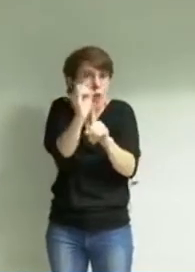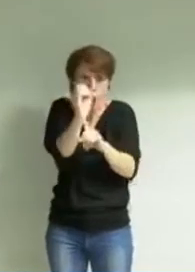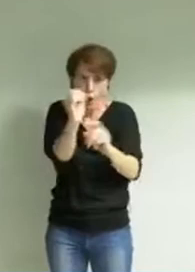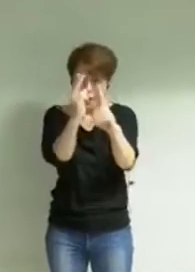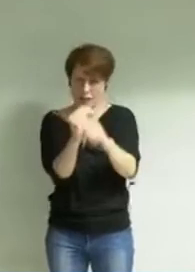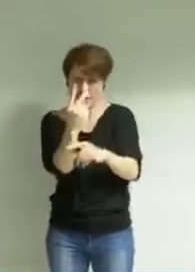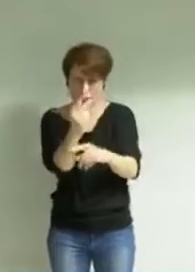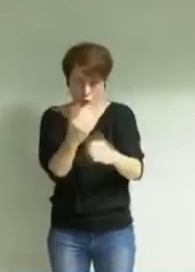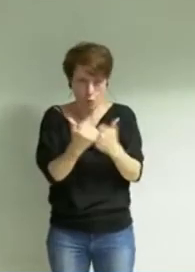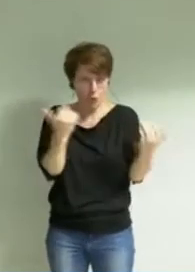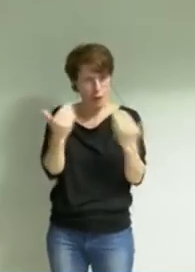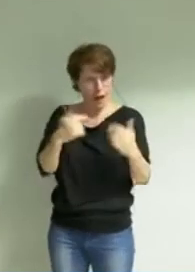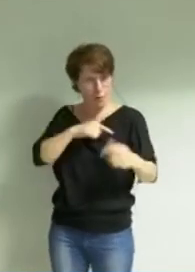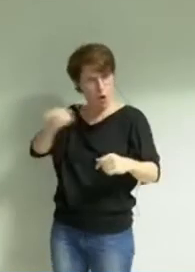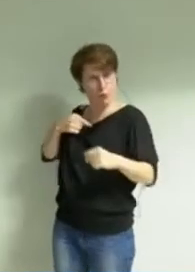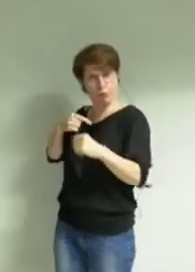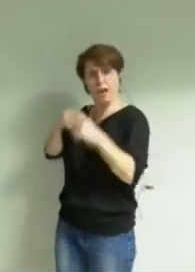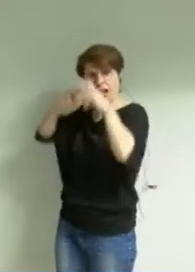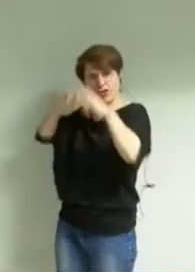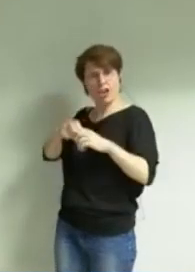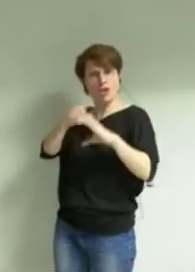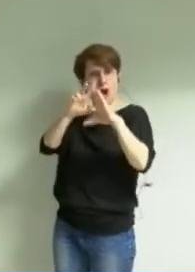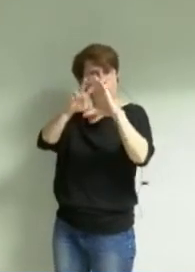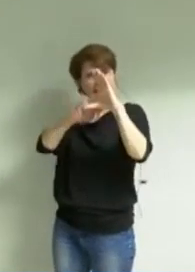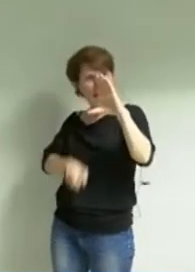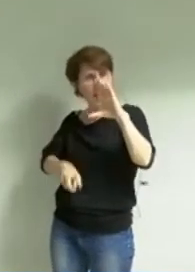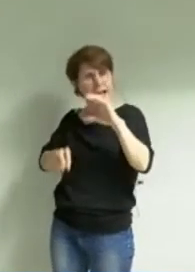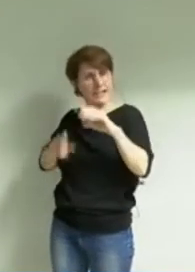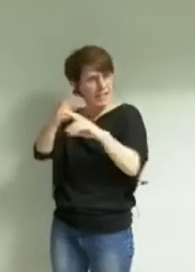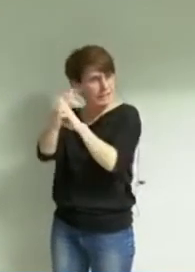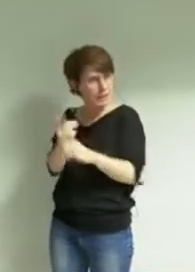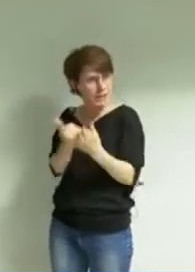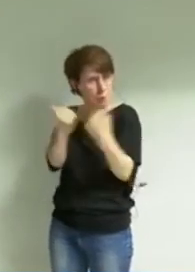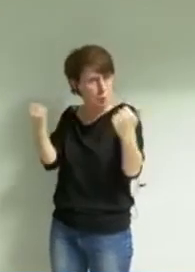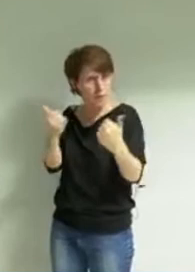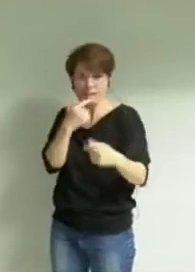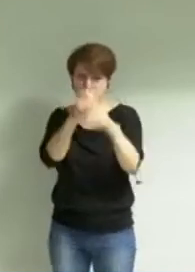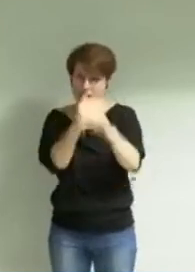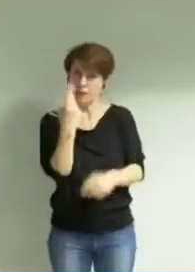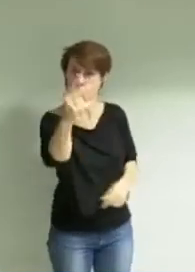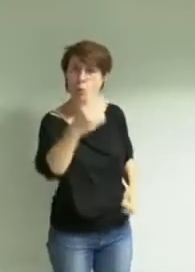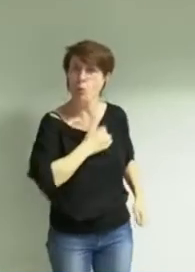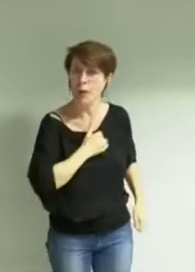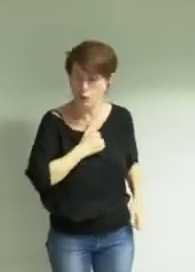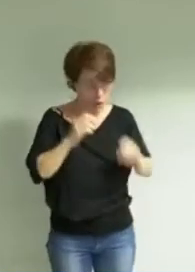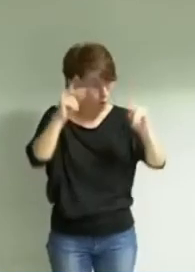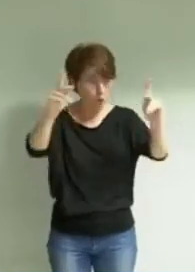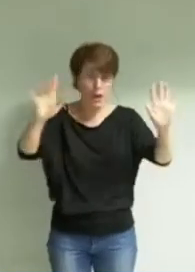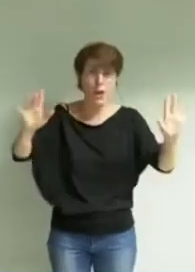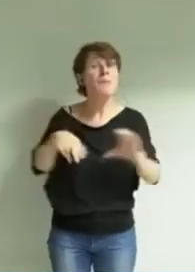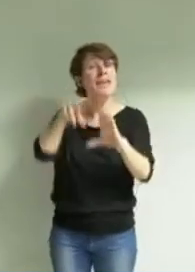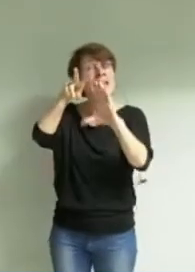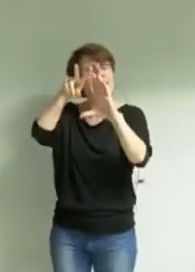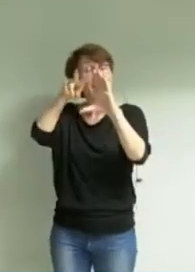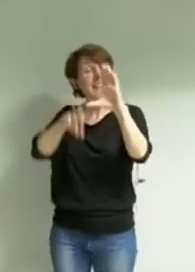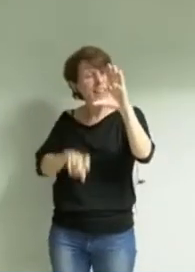la définition des chercheurs du CNRS? C'est la définition, Namur. Très bien. Eux, ils disent que la